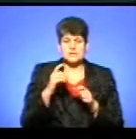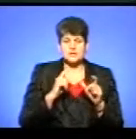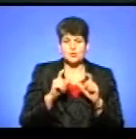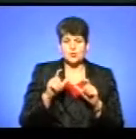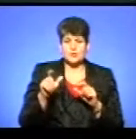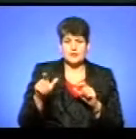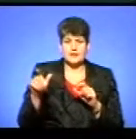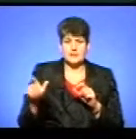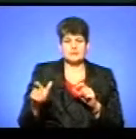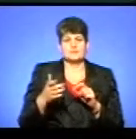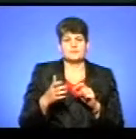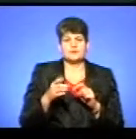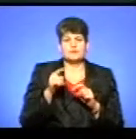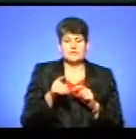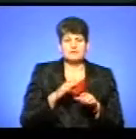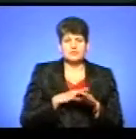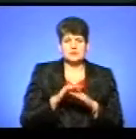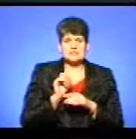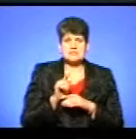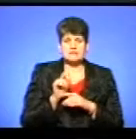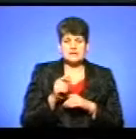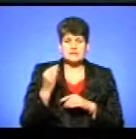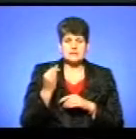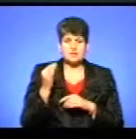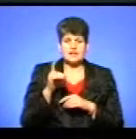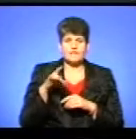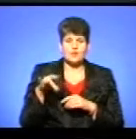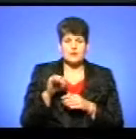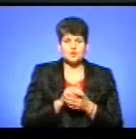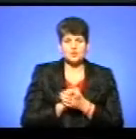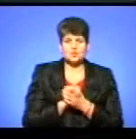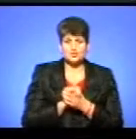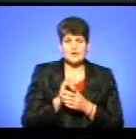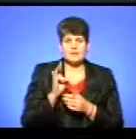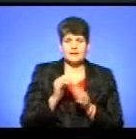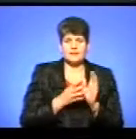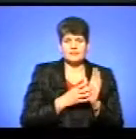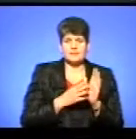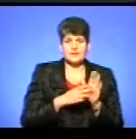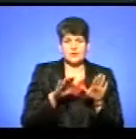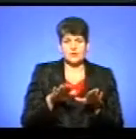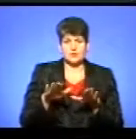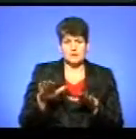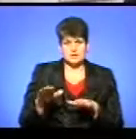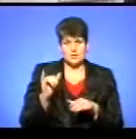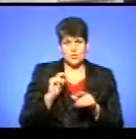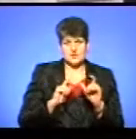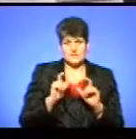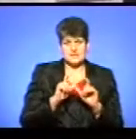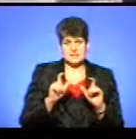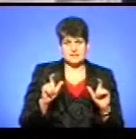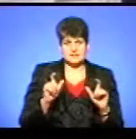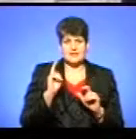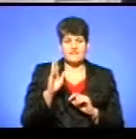факультетів університету. Вони виконували завдання з історії Європейського Союзу на 9 локаціях університету.